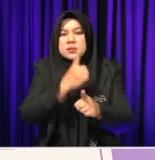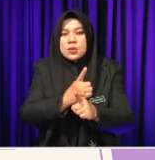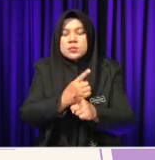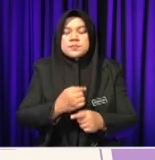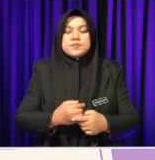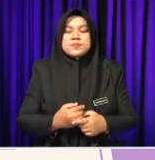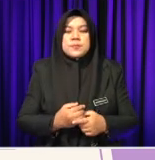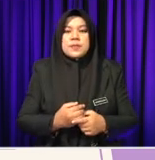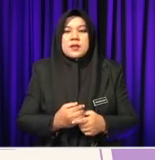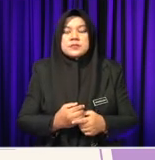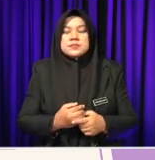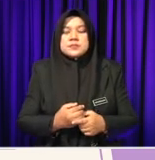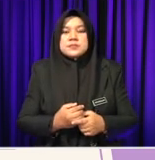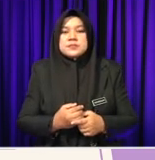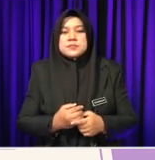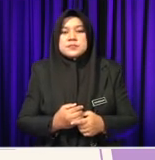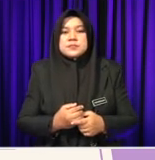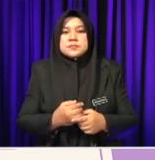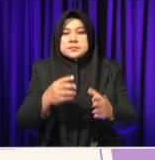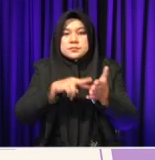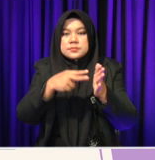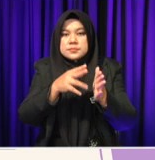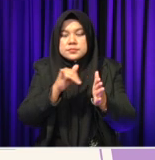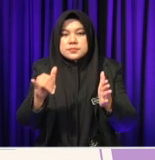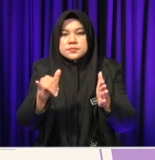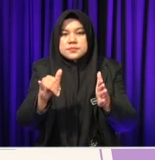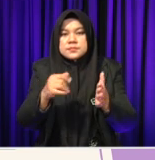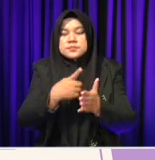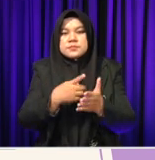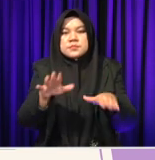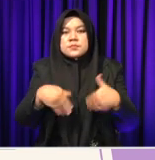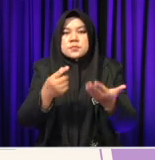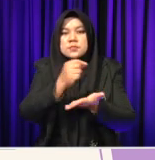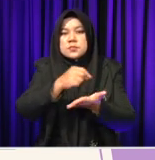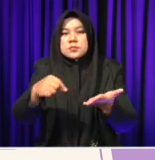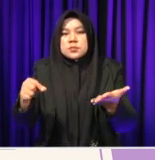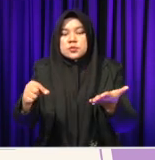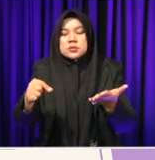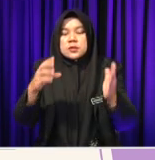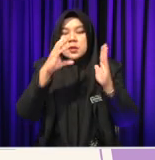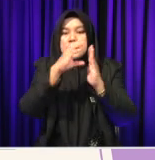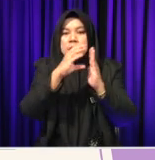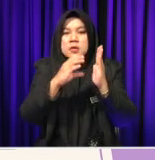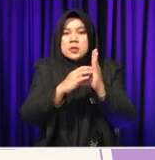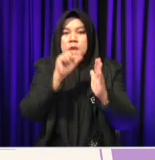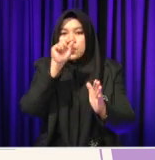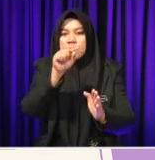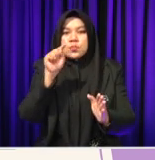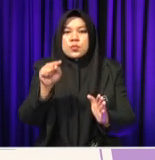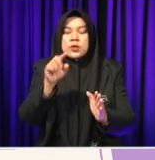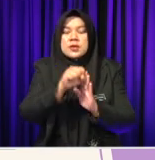dia ada spek tersendiri Maksudnya di sini macam mana Penulisan jawapan tu dalam bentuk perenggan dalam bentuk poin dan